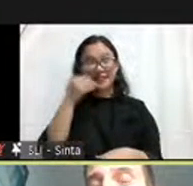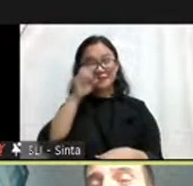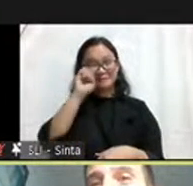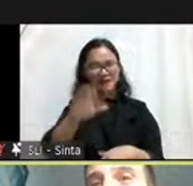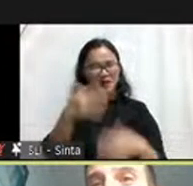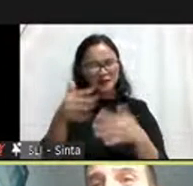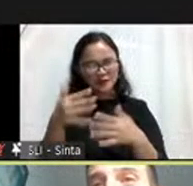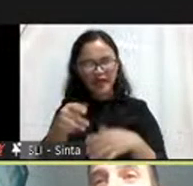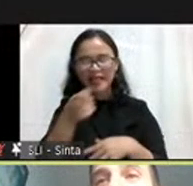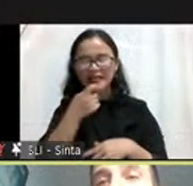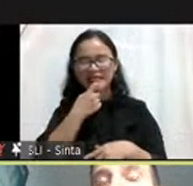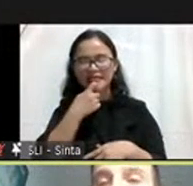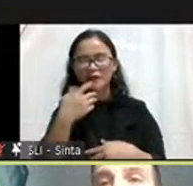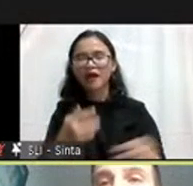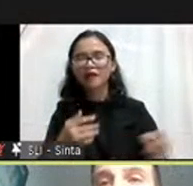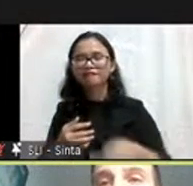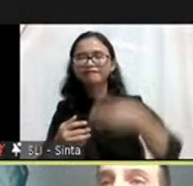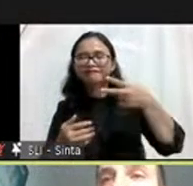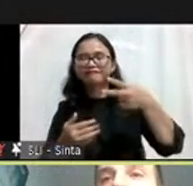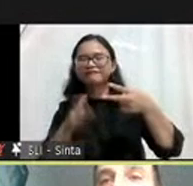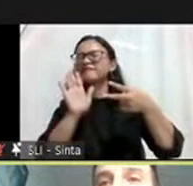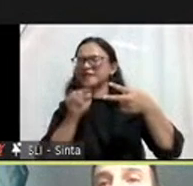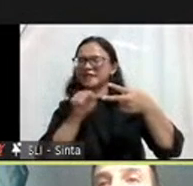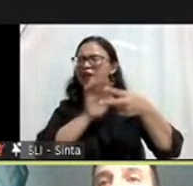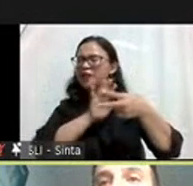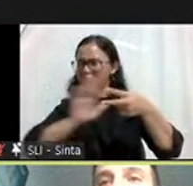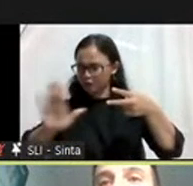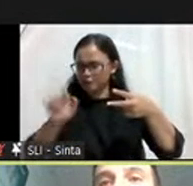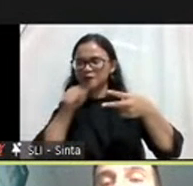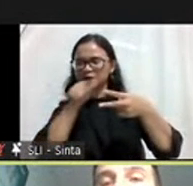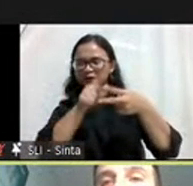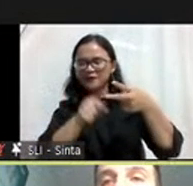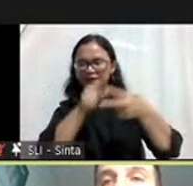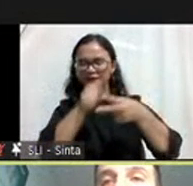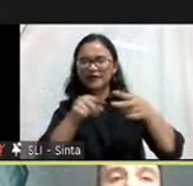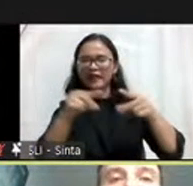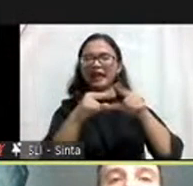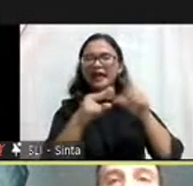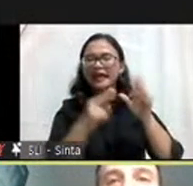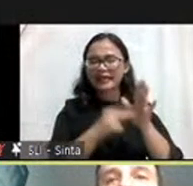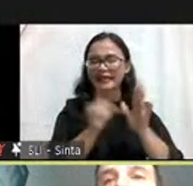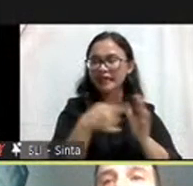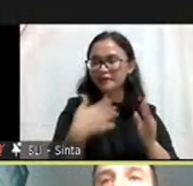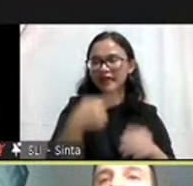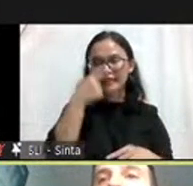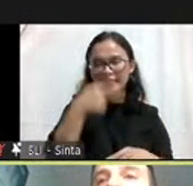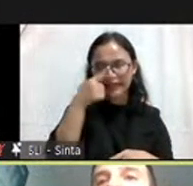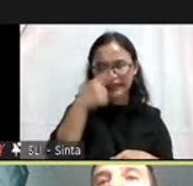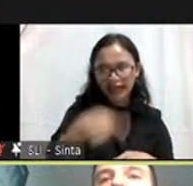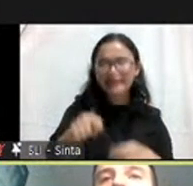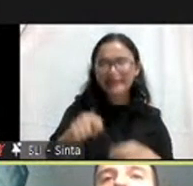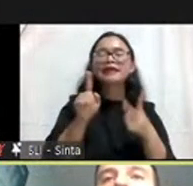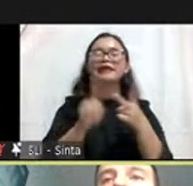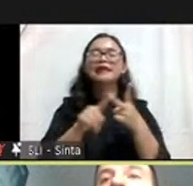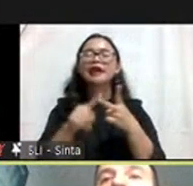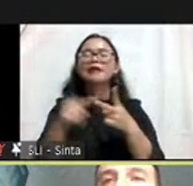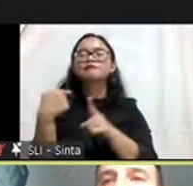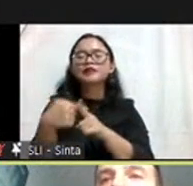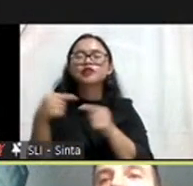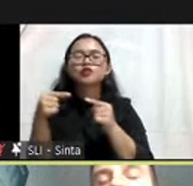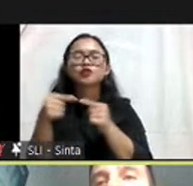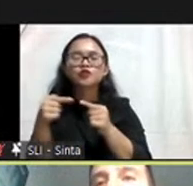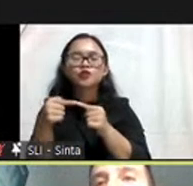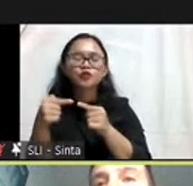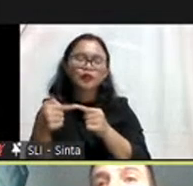akan fokus pada dua isu saja yang berkaitan dengan run dari Thailand tetapi juga berkaitan dengan Run bisnis dan hak